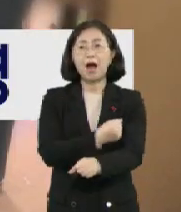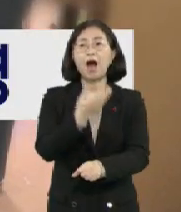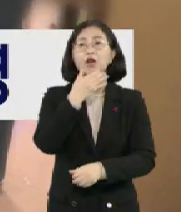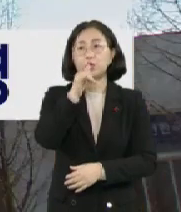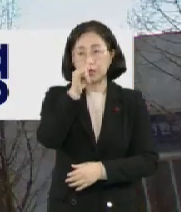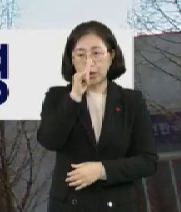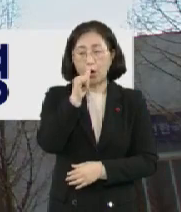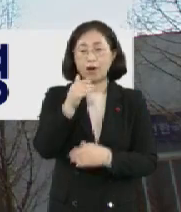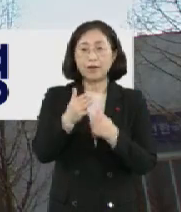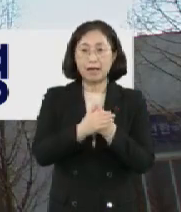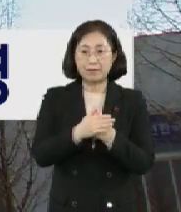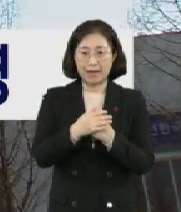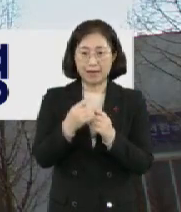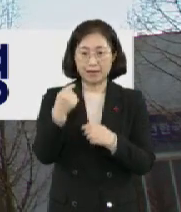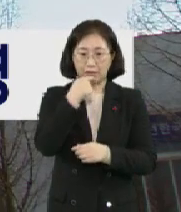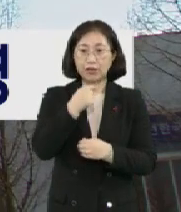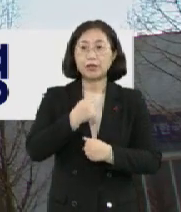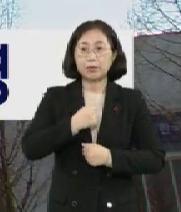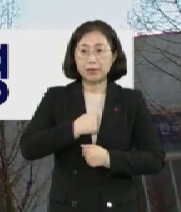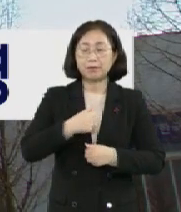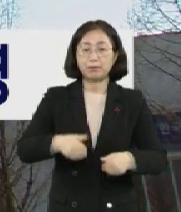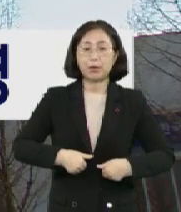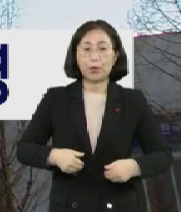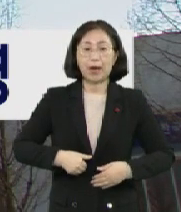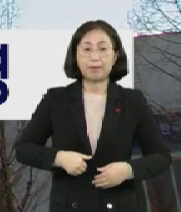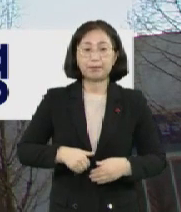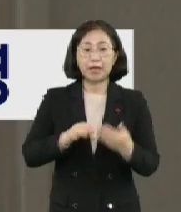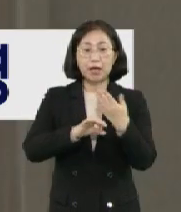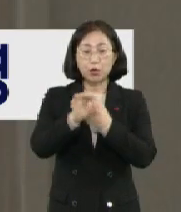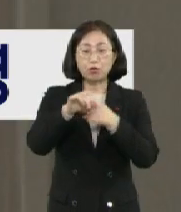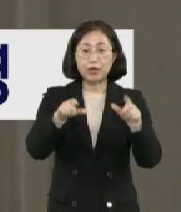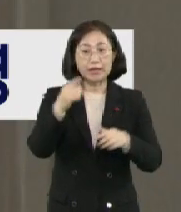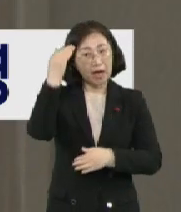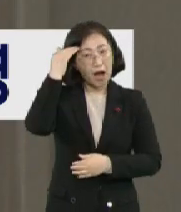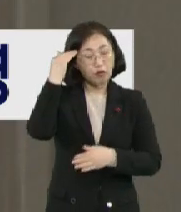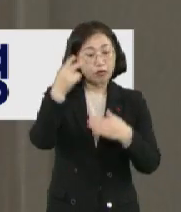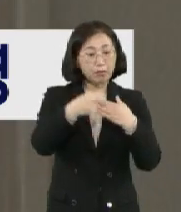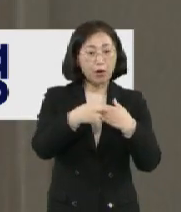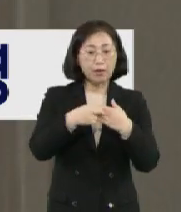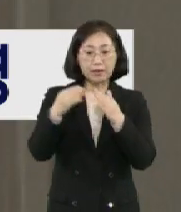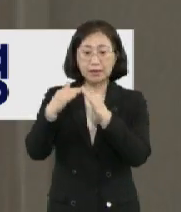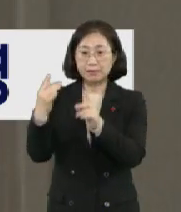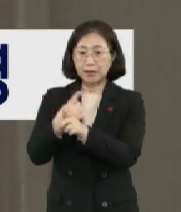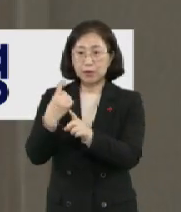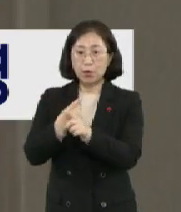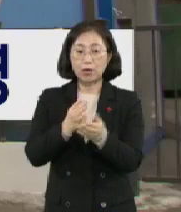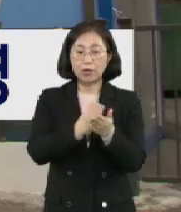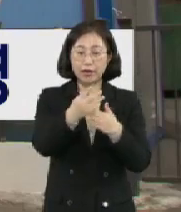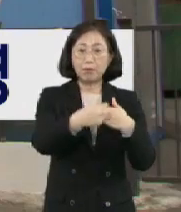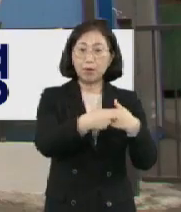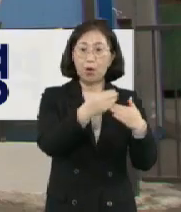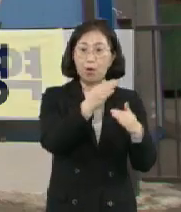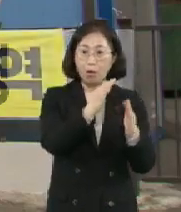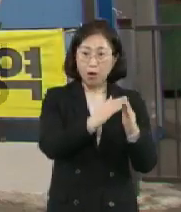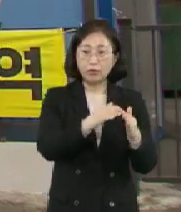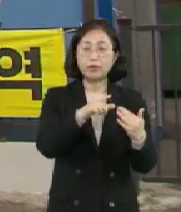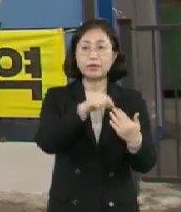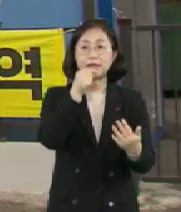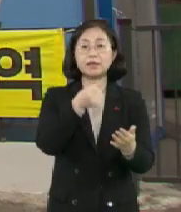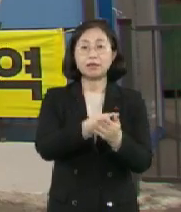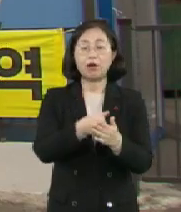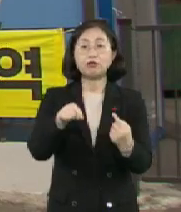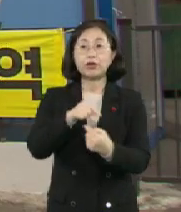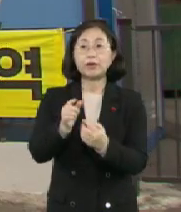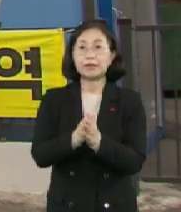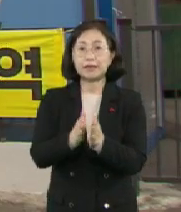밝혔습니다. 이런 가운데 대전시는 동구에 있는 한국병원을 재택치료 환자 전담 진료센터로 지정해 본격